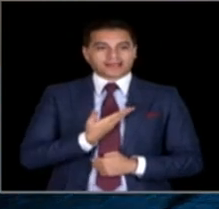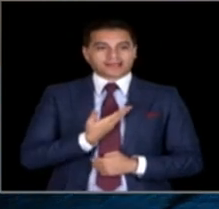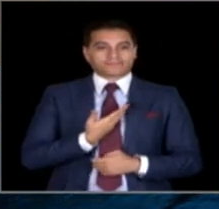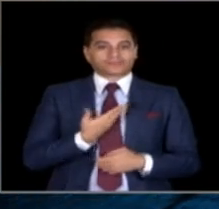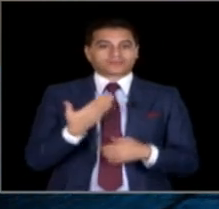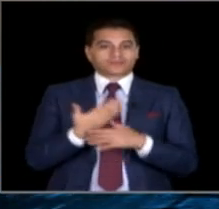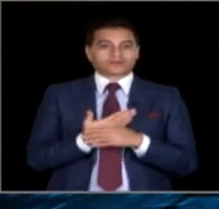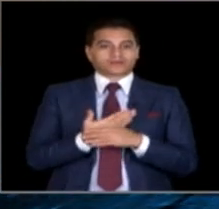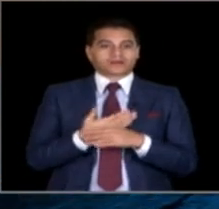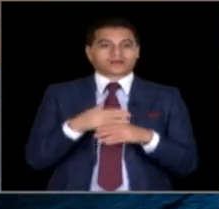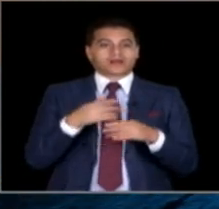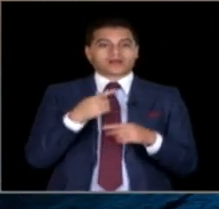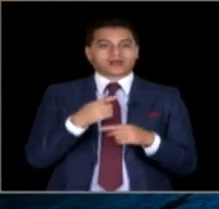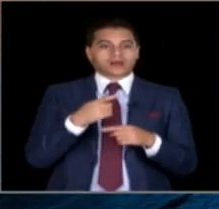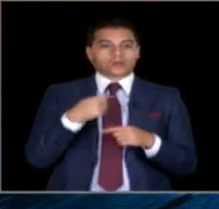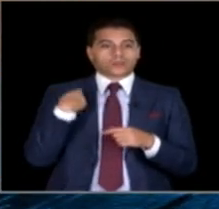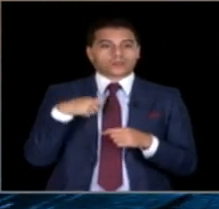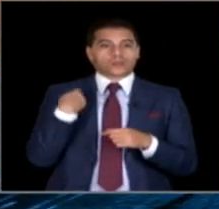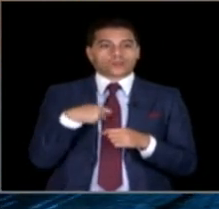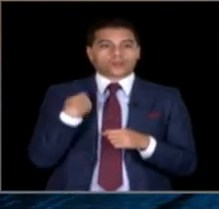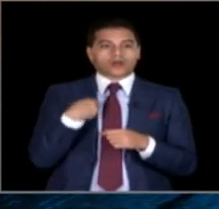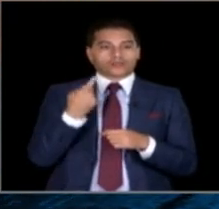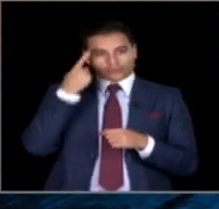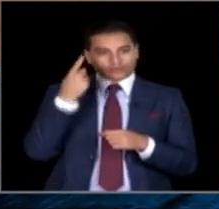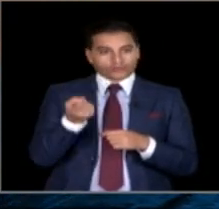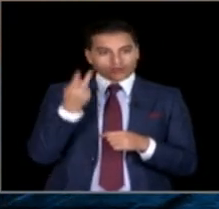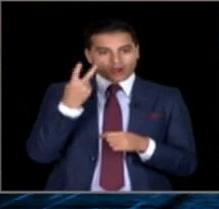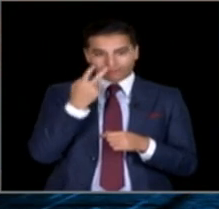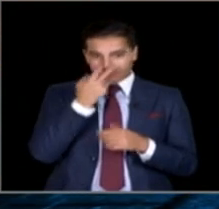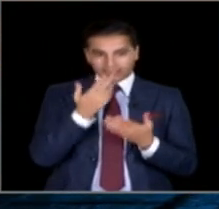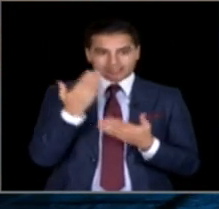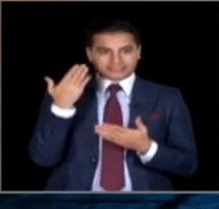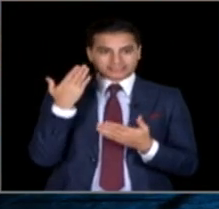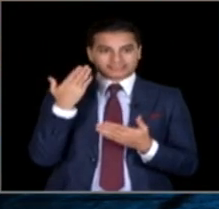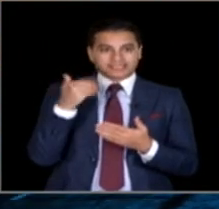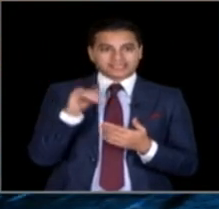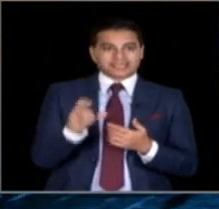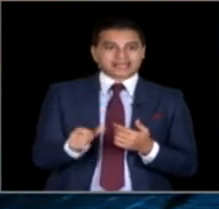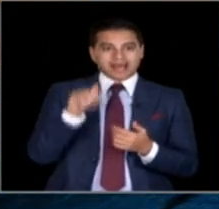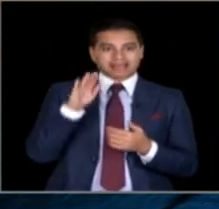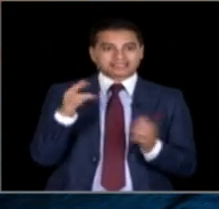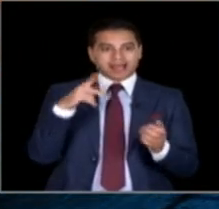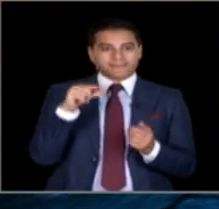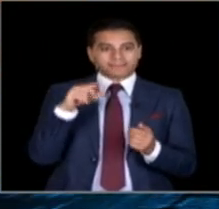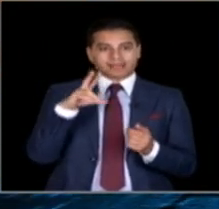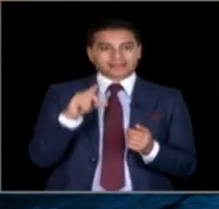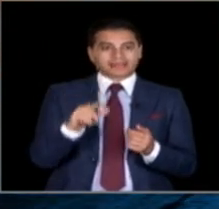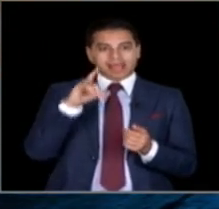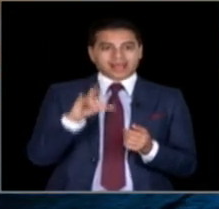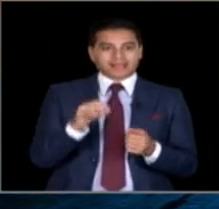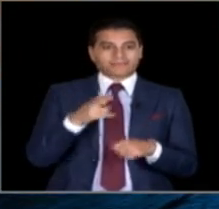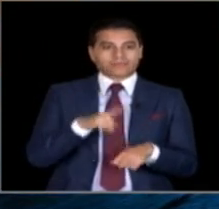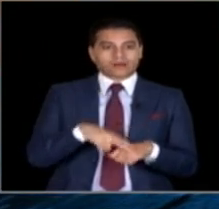أيوة. اللي كرمني وزيرة الثقافة سابقة الناس عبد الدايم ورئيس المهرجان سام